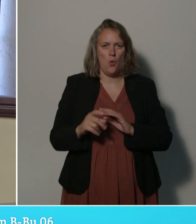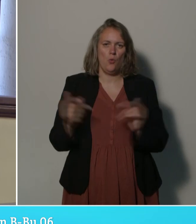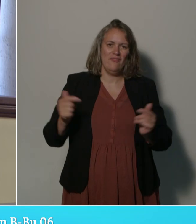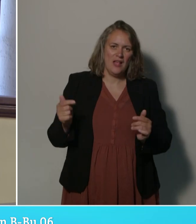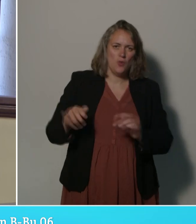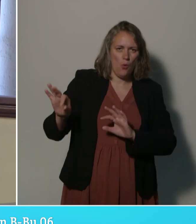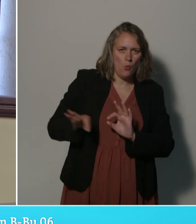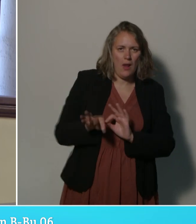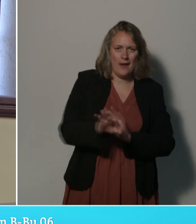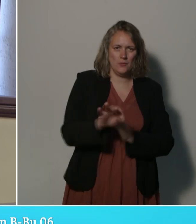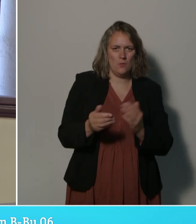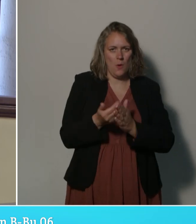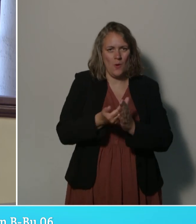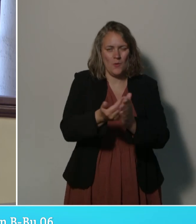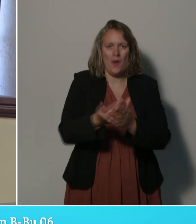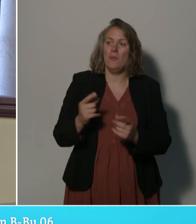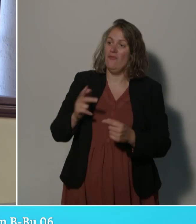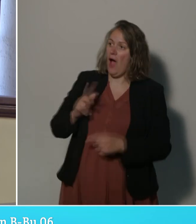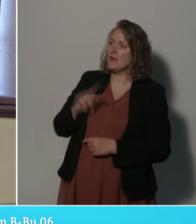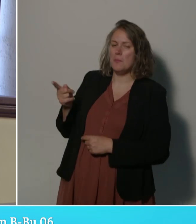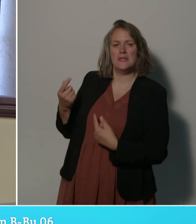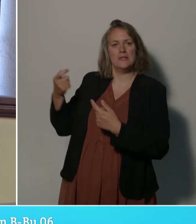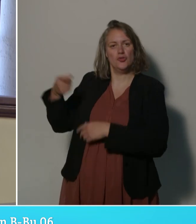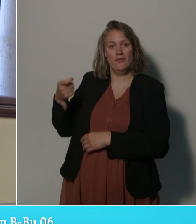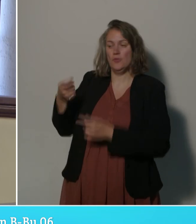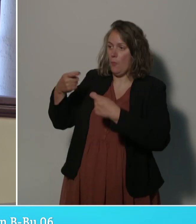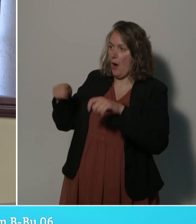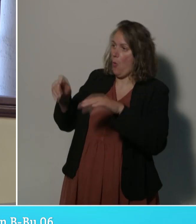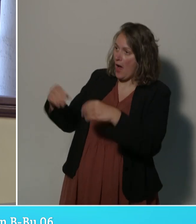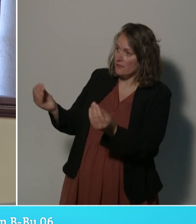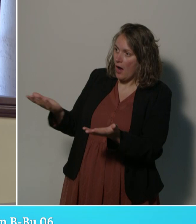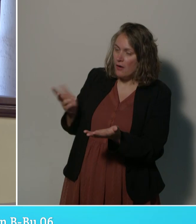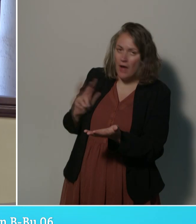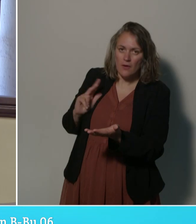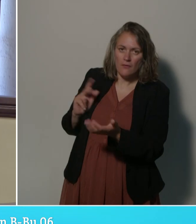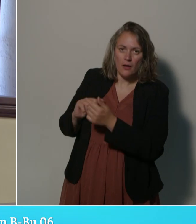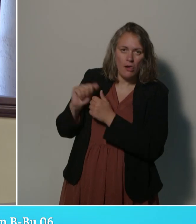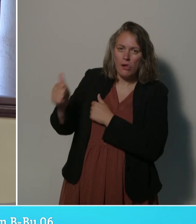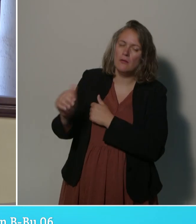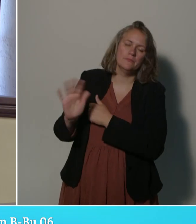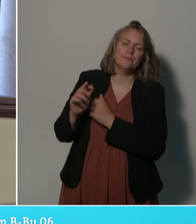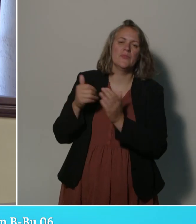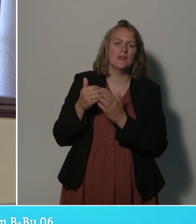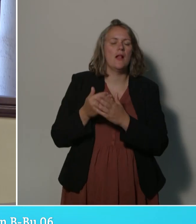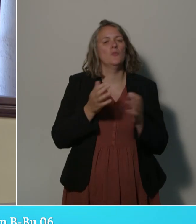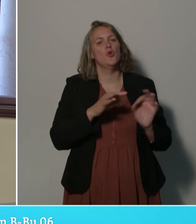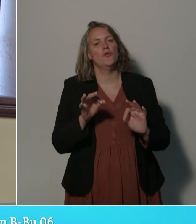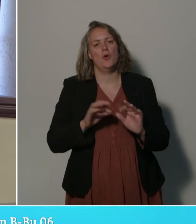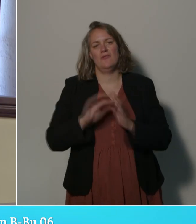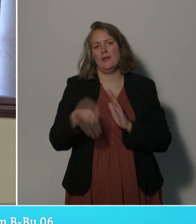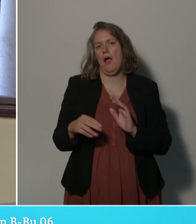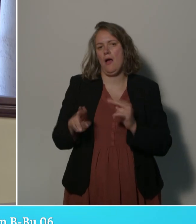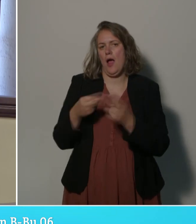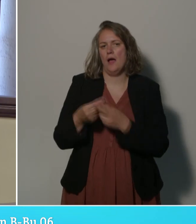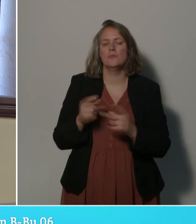zur Realisierung warten können. Und auch dahingehend musste der Durchführungsvertrag angepasst werden, dass dort quasi